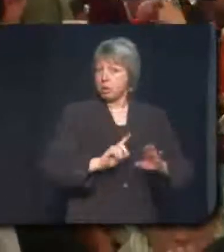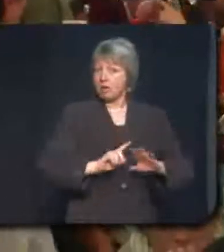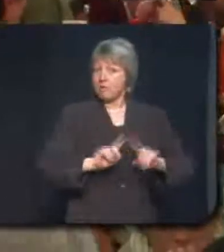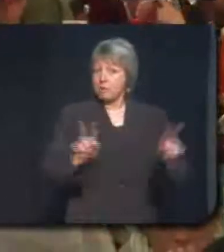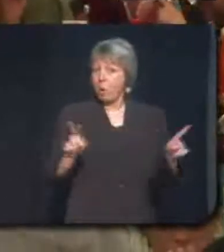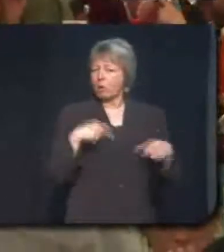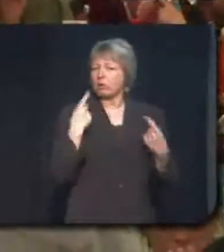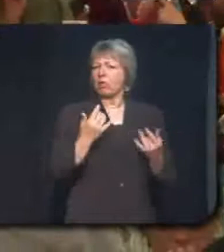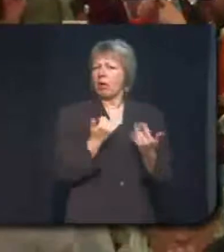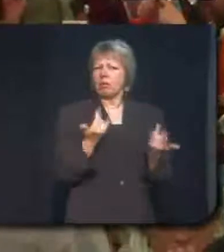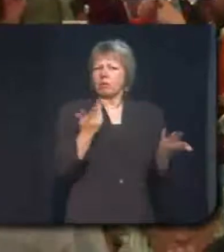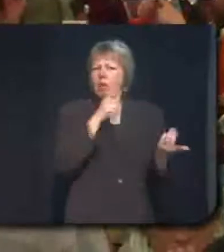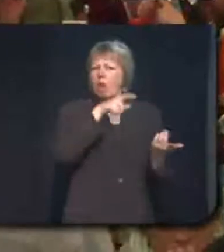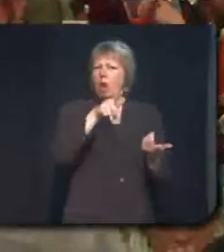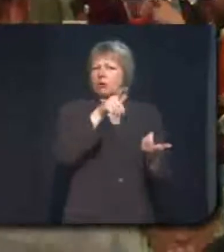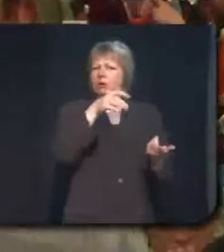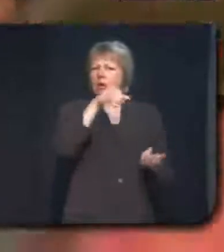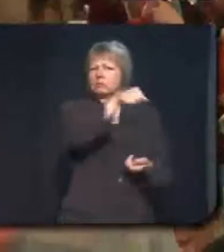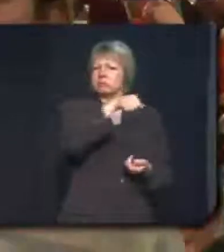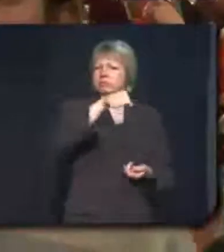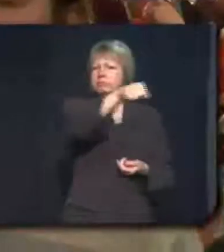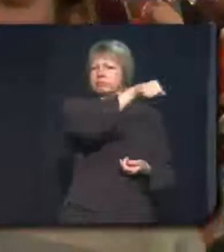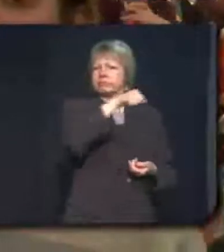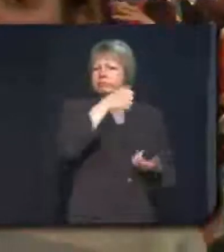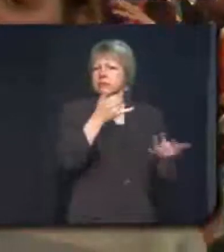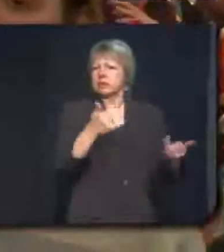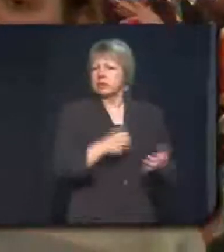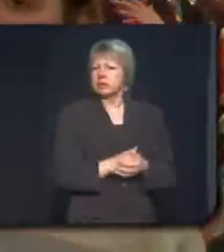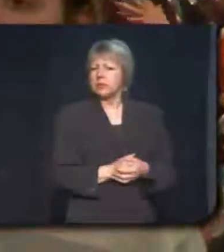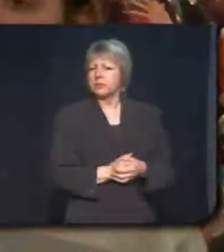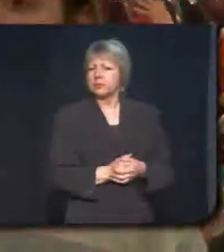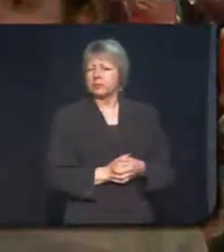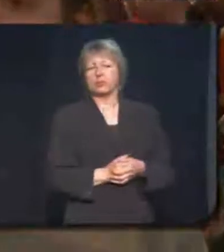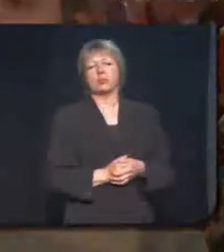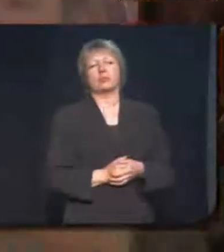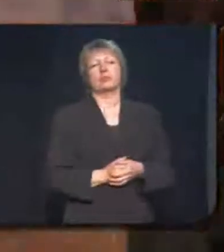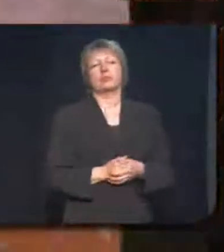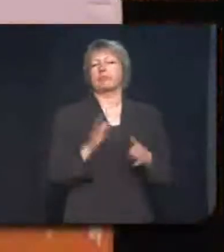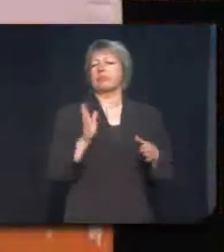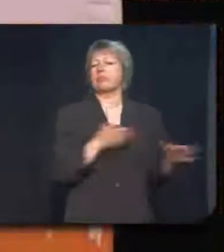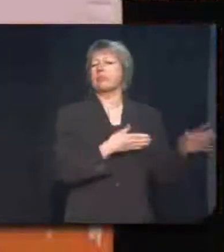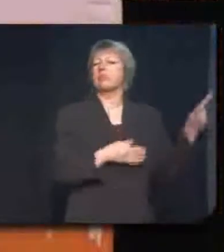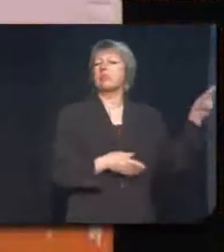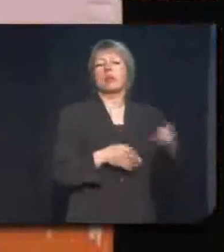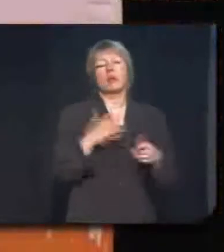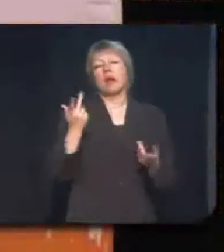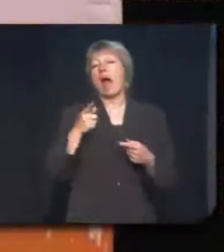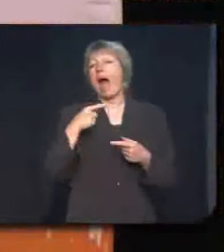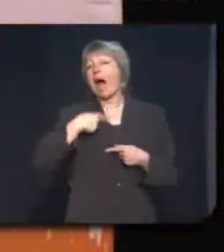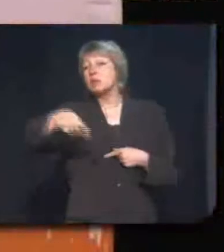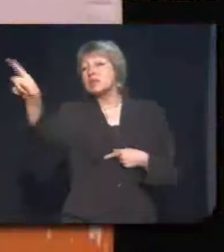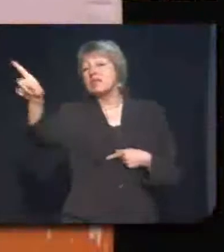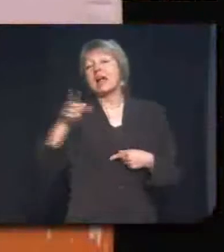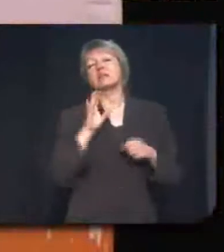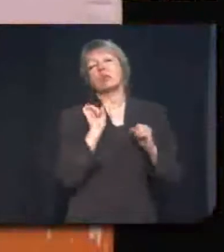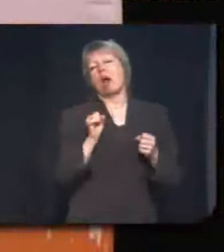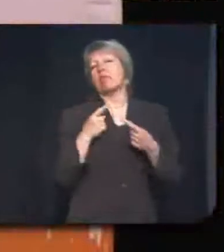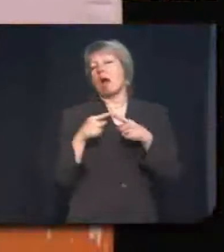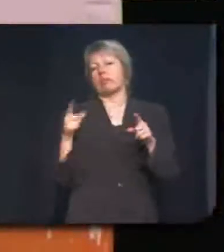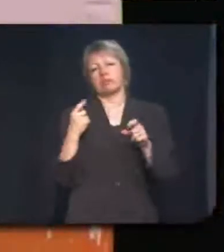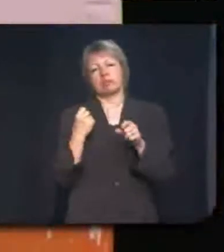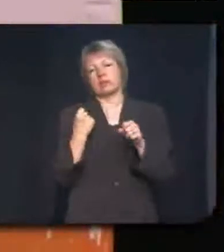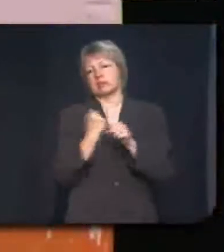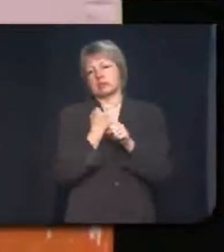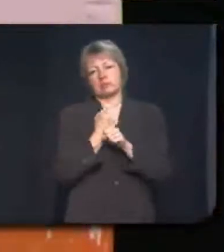sind es gibt andere Formen wie man Ausweisungen bewerkstelligen kann die sind hier nicht ausformuliert